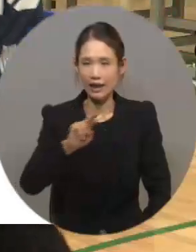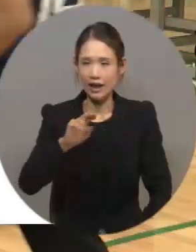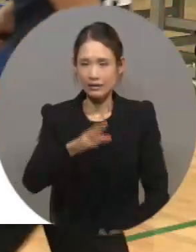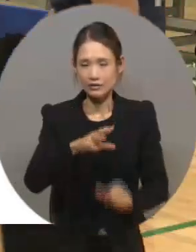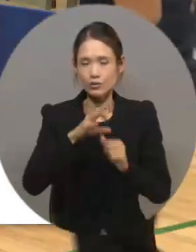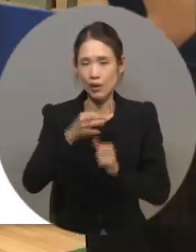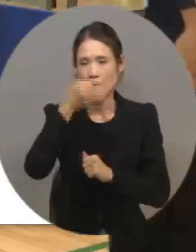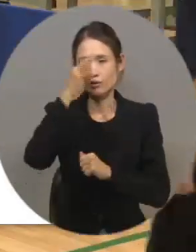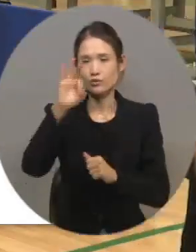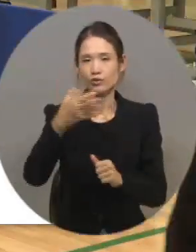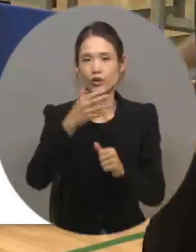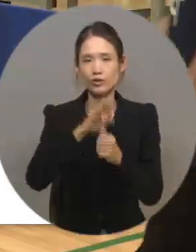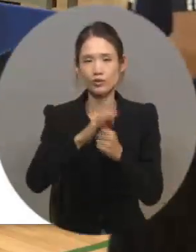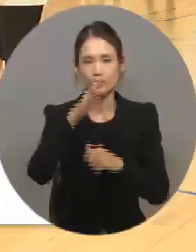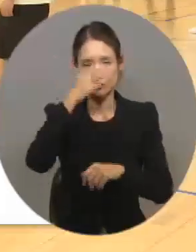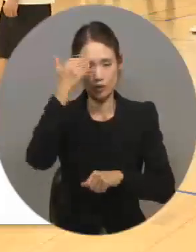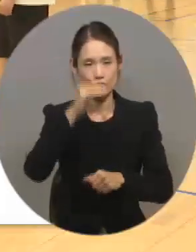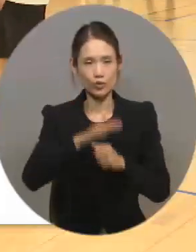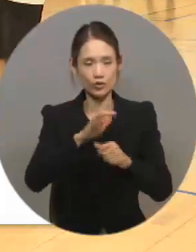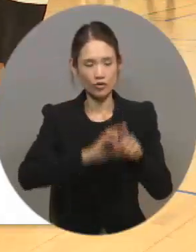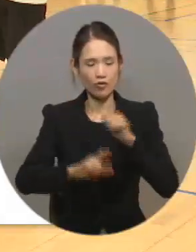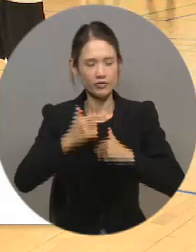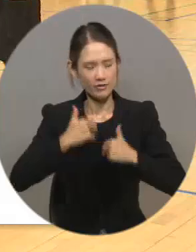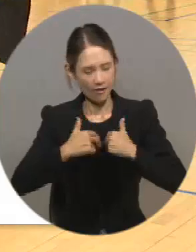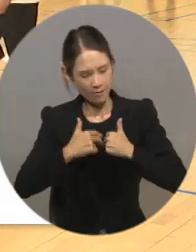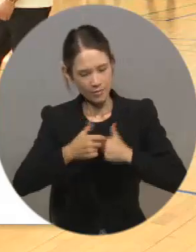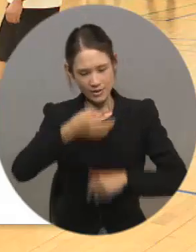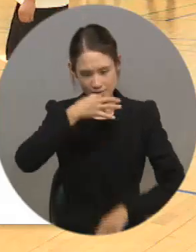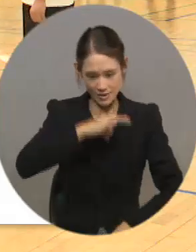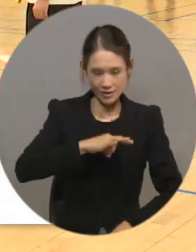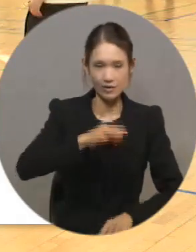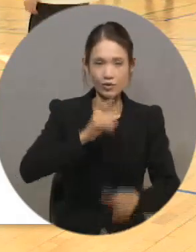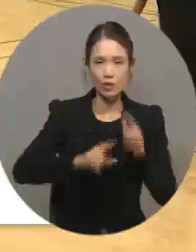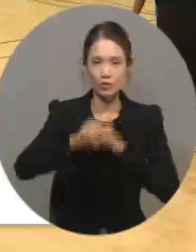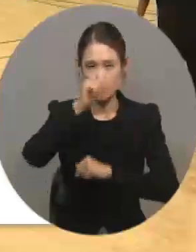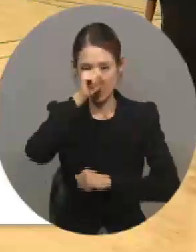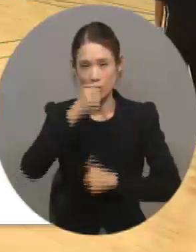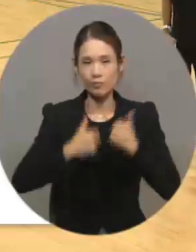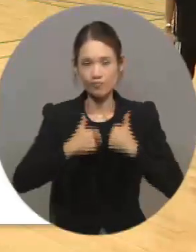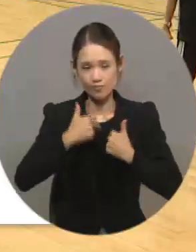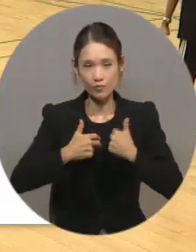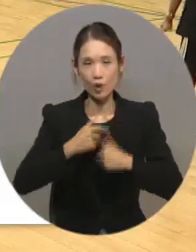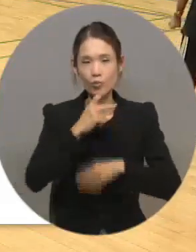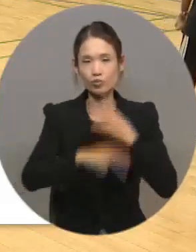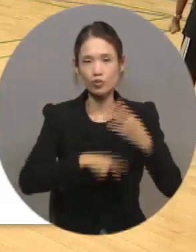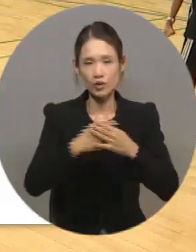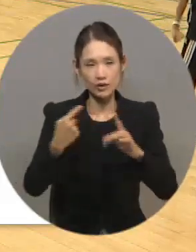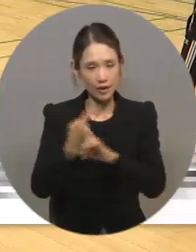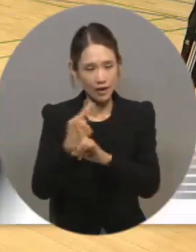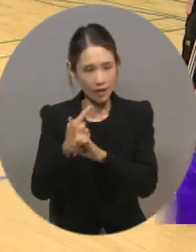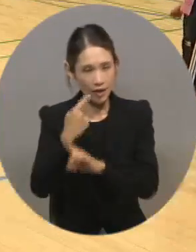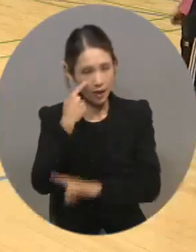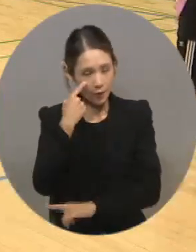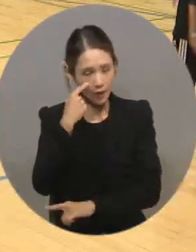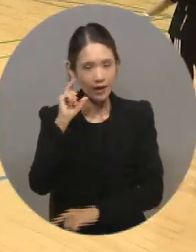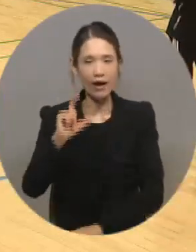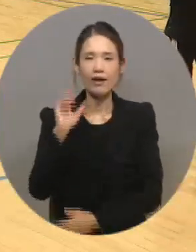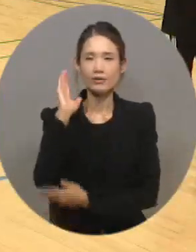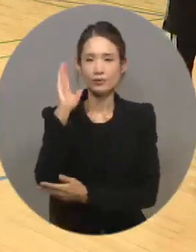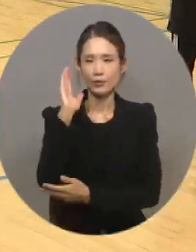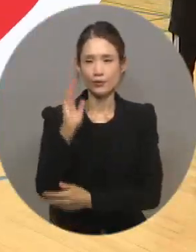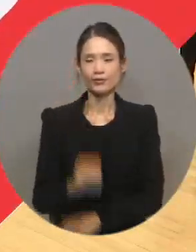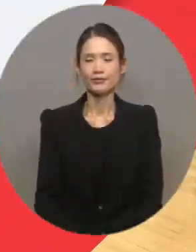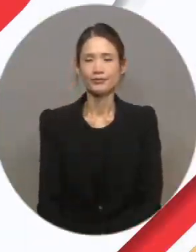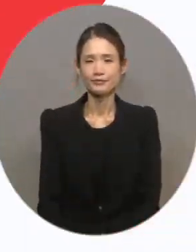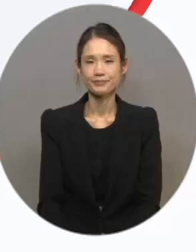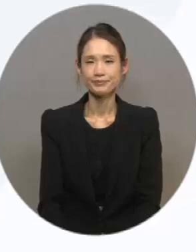활용해 청소년들이 더욱 재미있고 실감나게 통일 미래를 체험할 수 있도록 프로그램을 개선해 나갈 것이라고 강조했습니다.